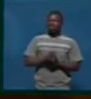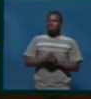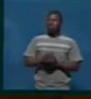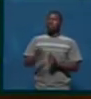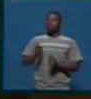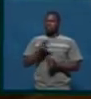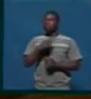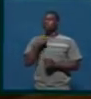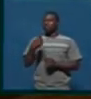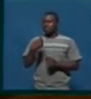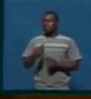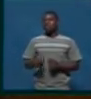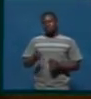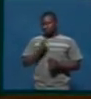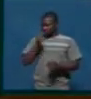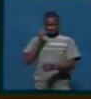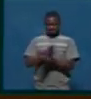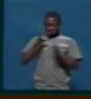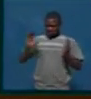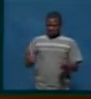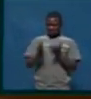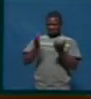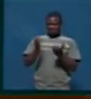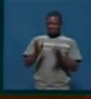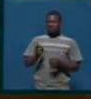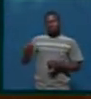tout l'encouragement, tout l'accompagnement du gouvernement afin que